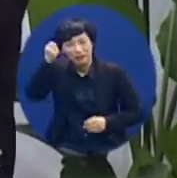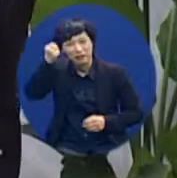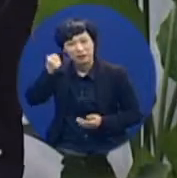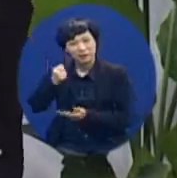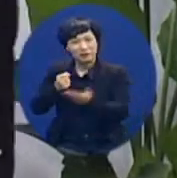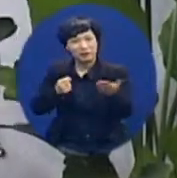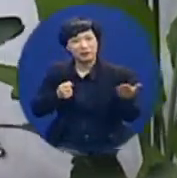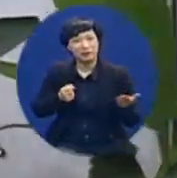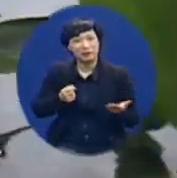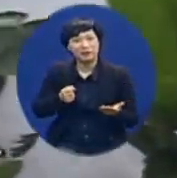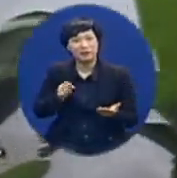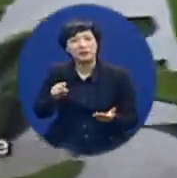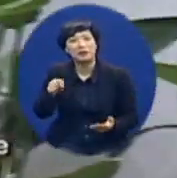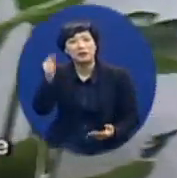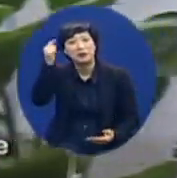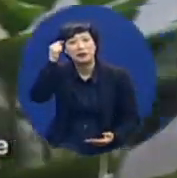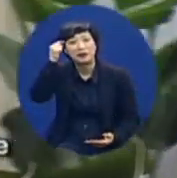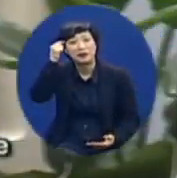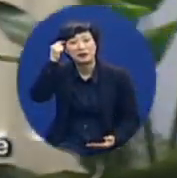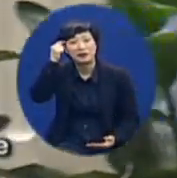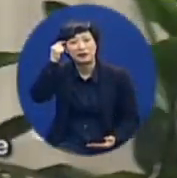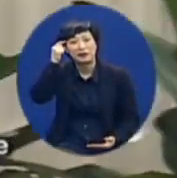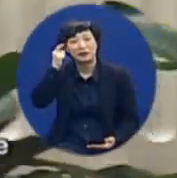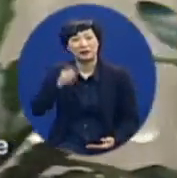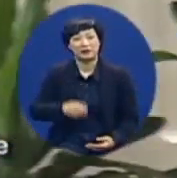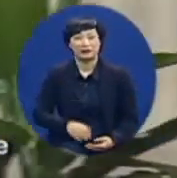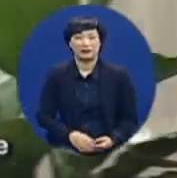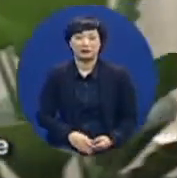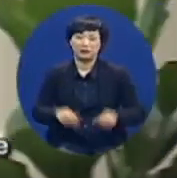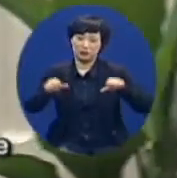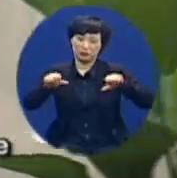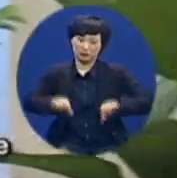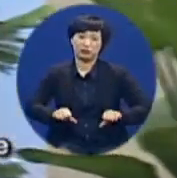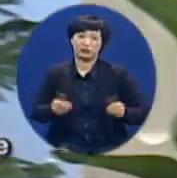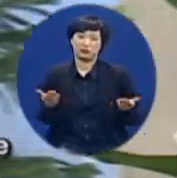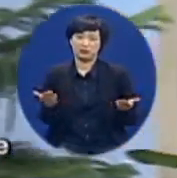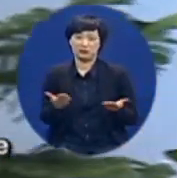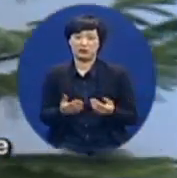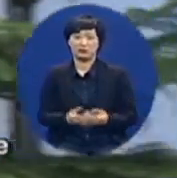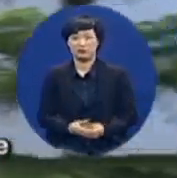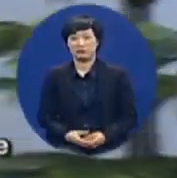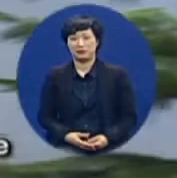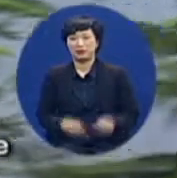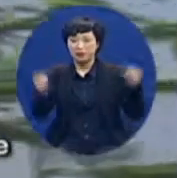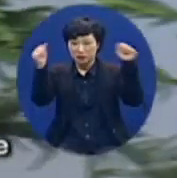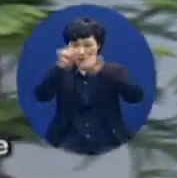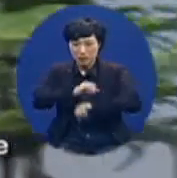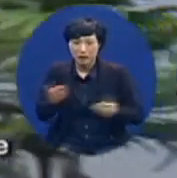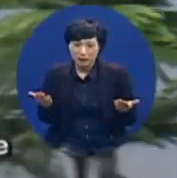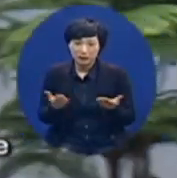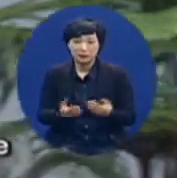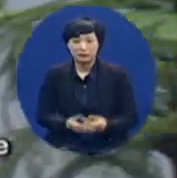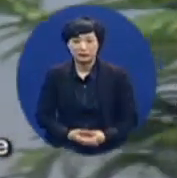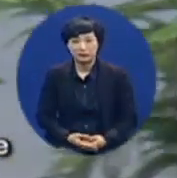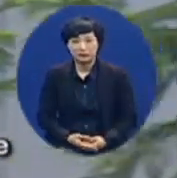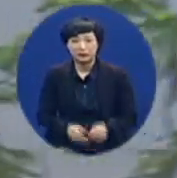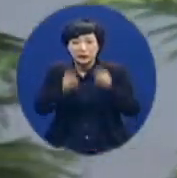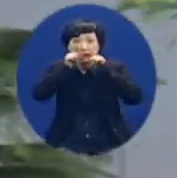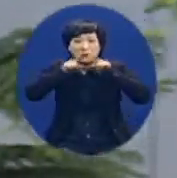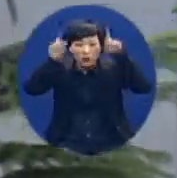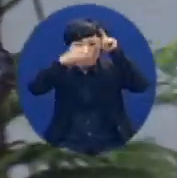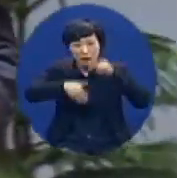좋겠어 그게 뭐냐 저주받을 짓 멸망할 짓